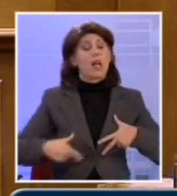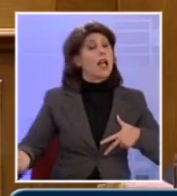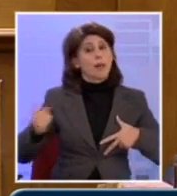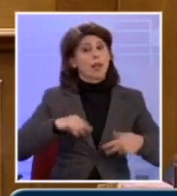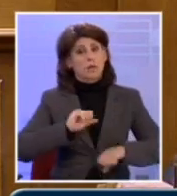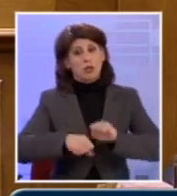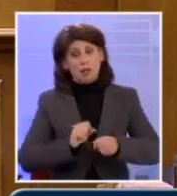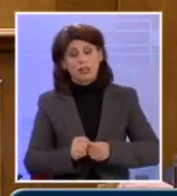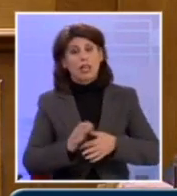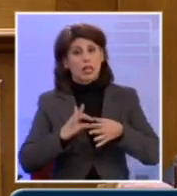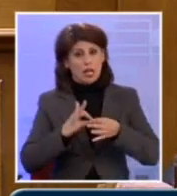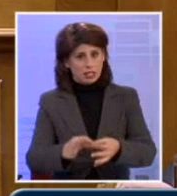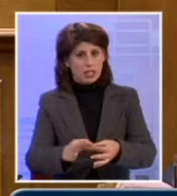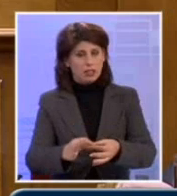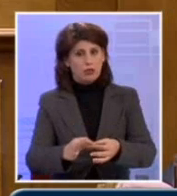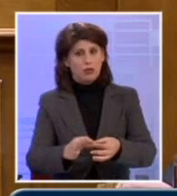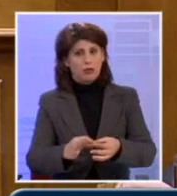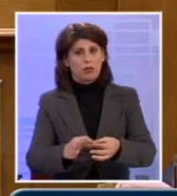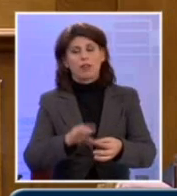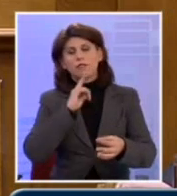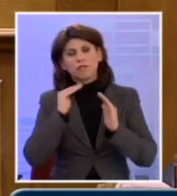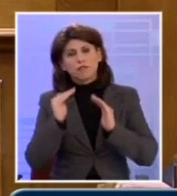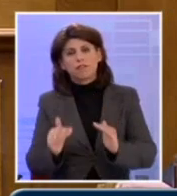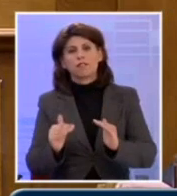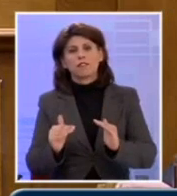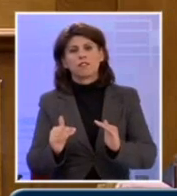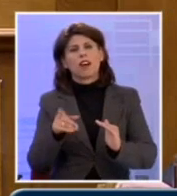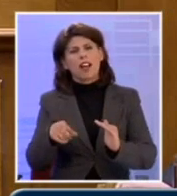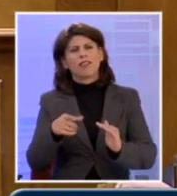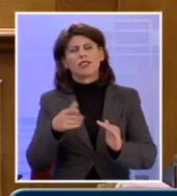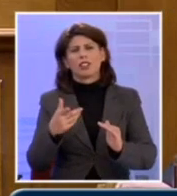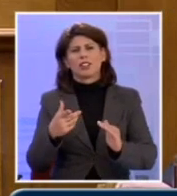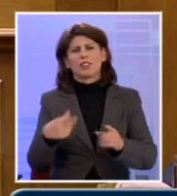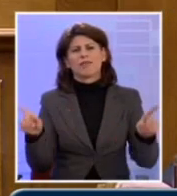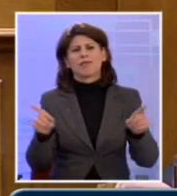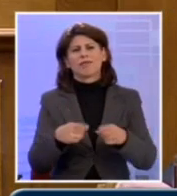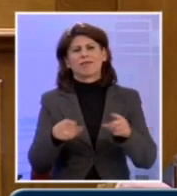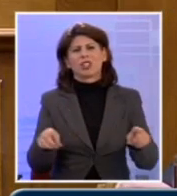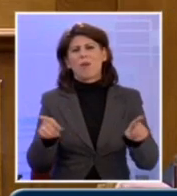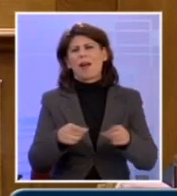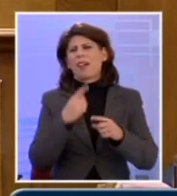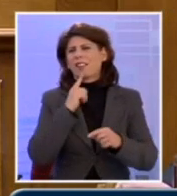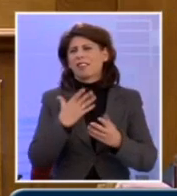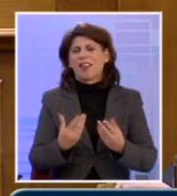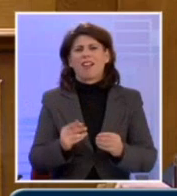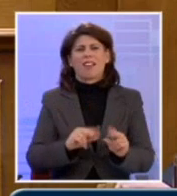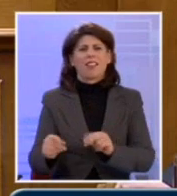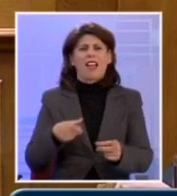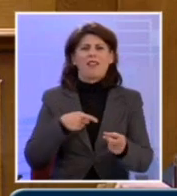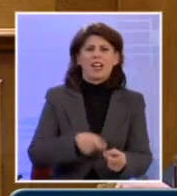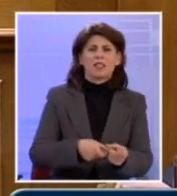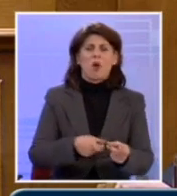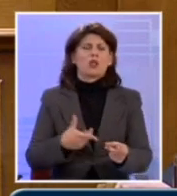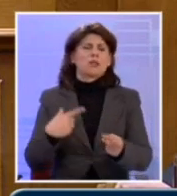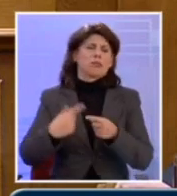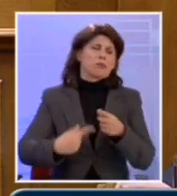επιχείρησαν να συνεχίσουν το ίδιο τροπάρι, βαρετό πια, των εκβιασμών και των